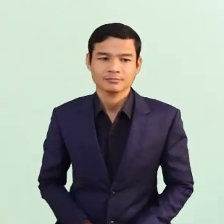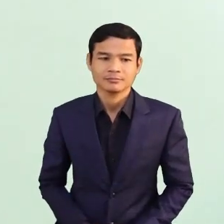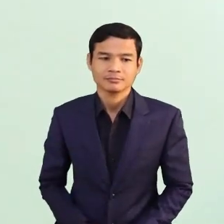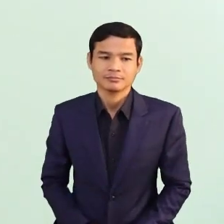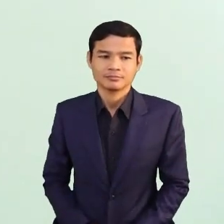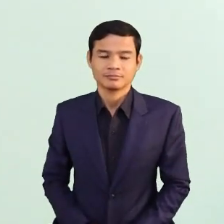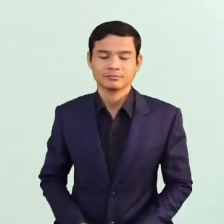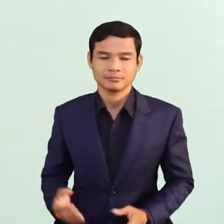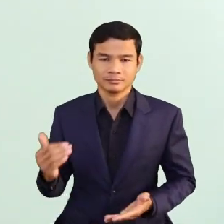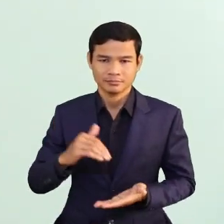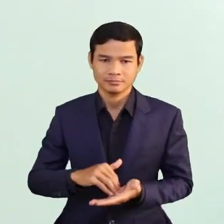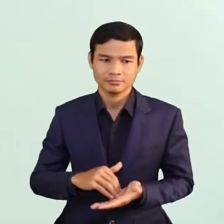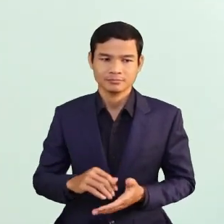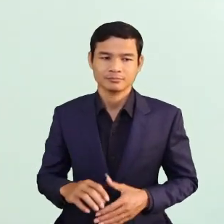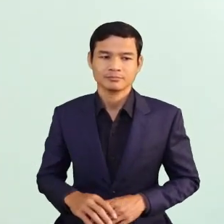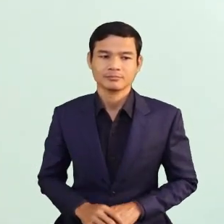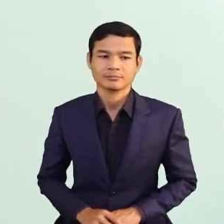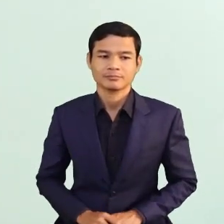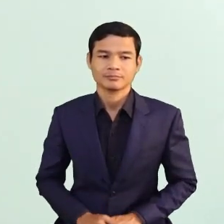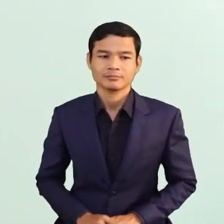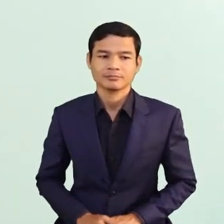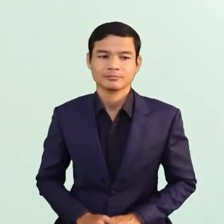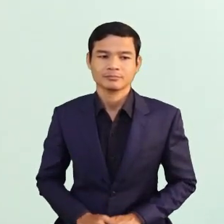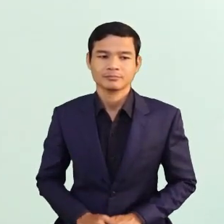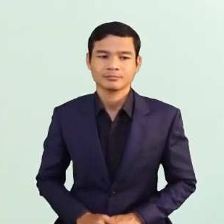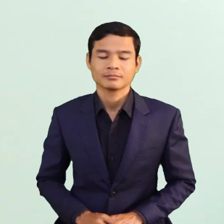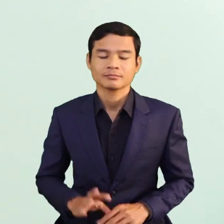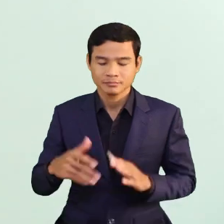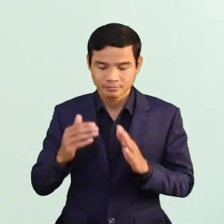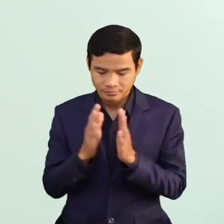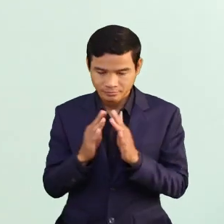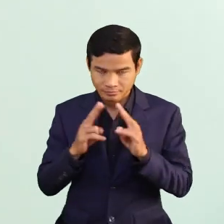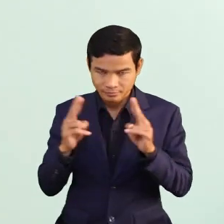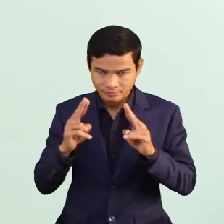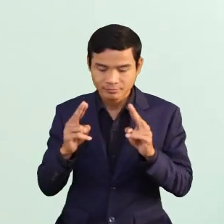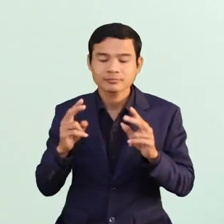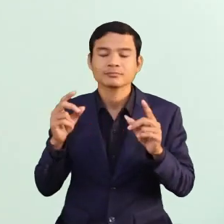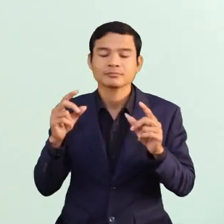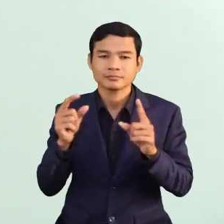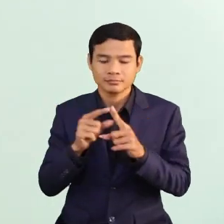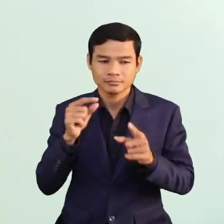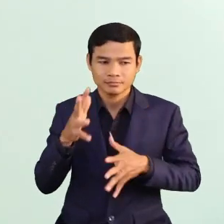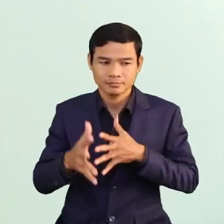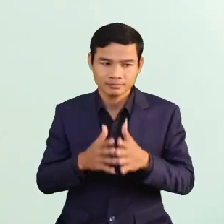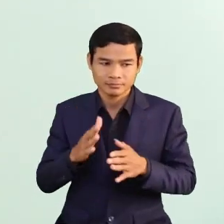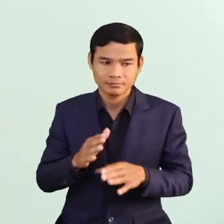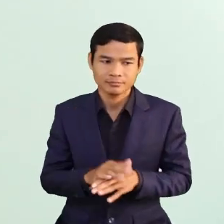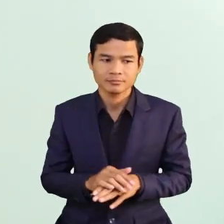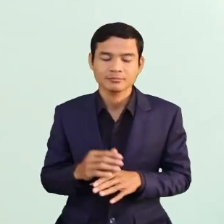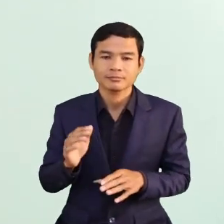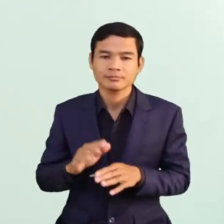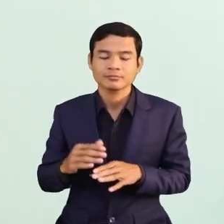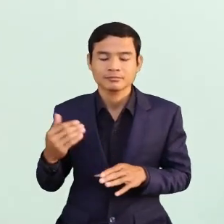ម្ដងទៀតចាអកិនមែនតើពាក្យនេះគឺអានថាងាយង